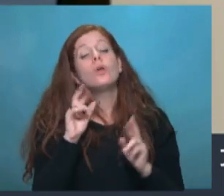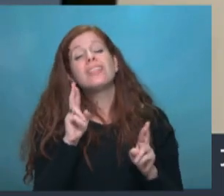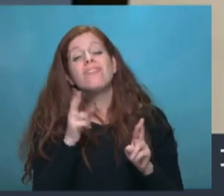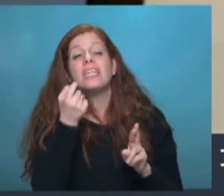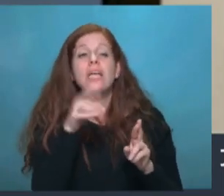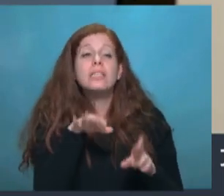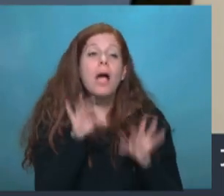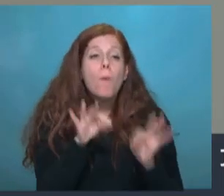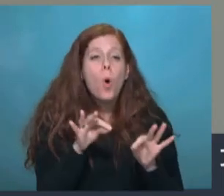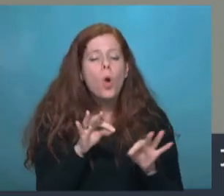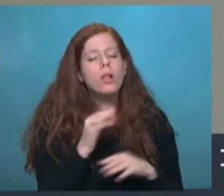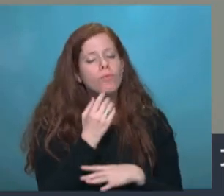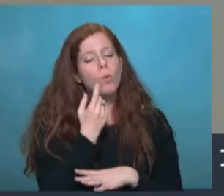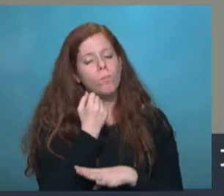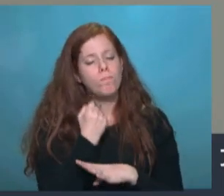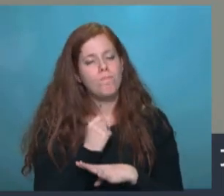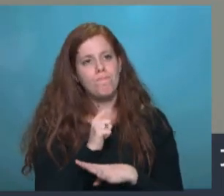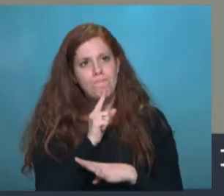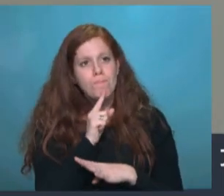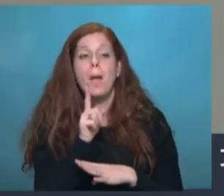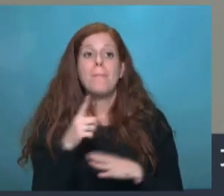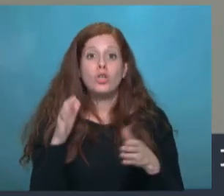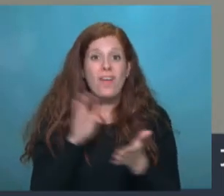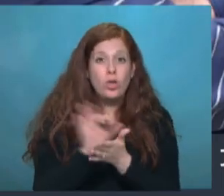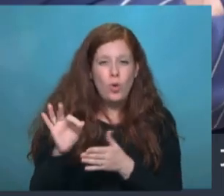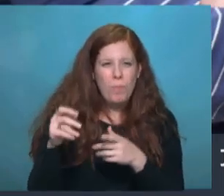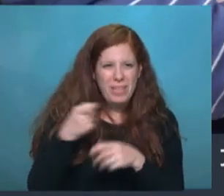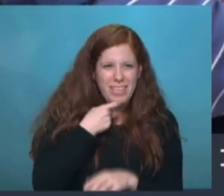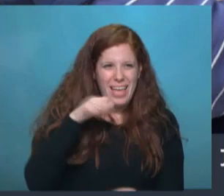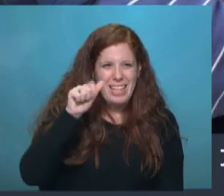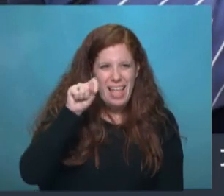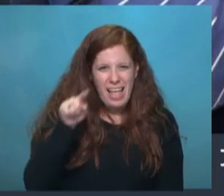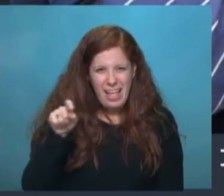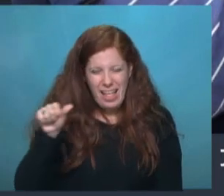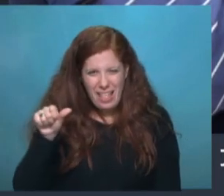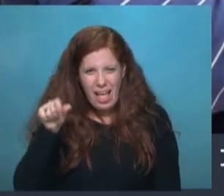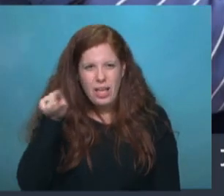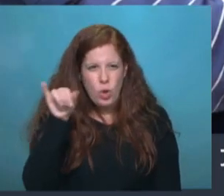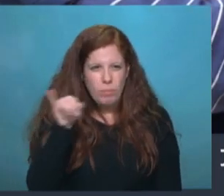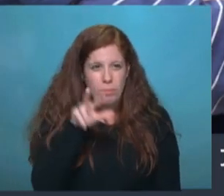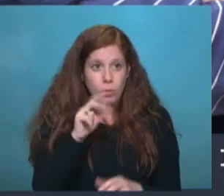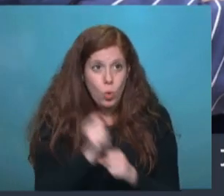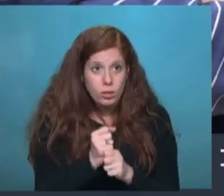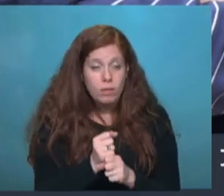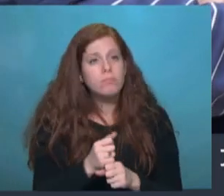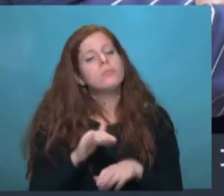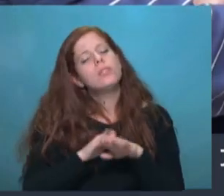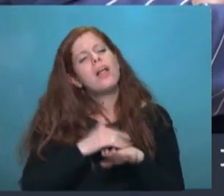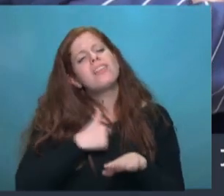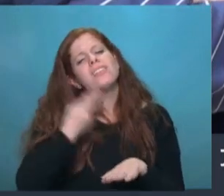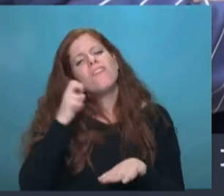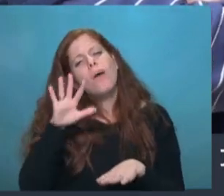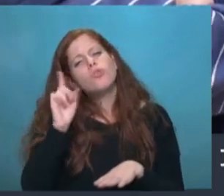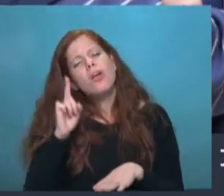כאן ושמר על איפור. מה שלא עשה חברו מקריית אתא, יורם צברי. סלח לי, אני במפלגת עבודה 25 שנה, אני מכיר את זה. עזוב, זה